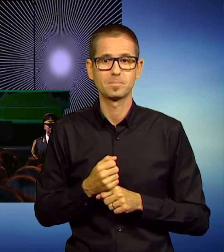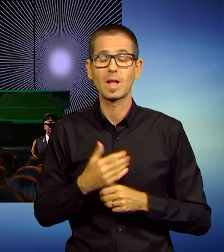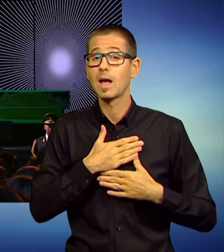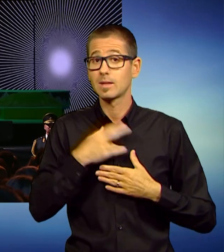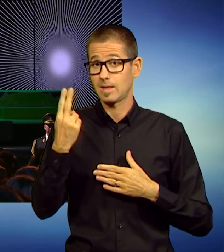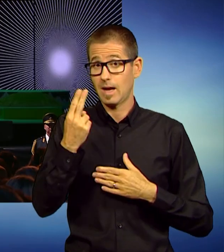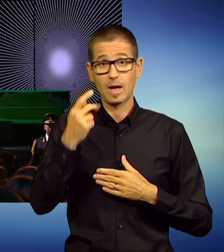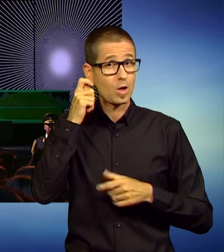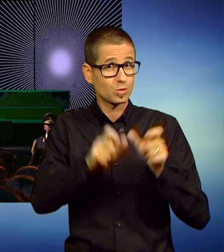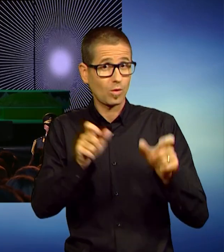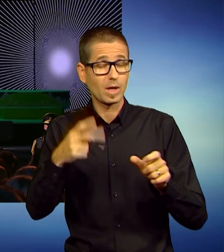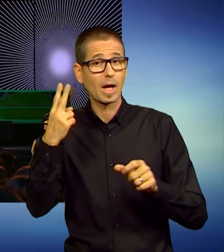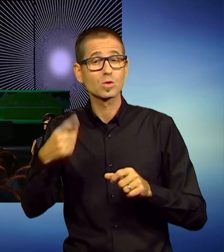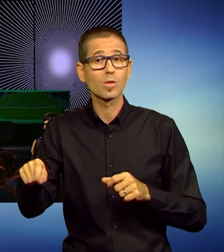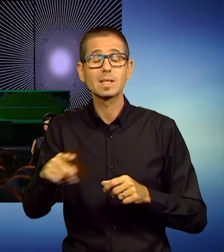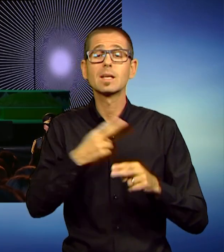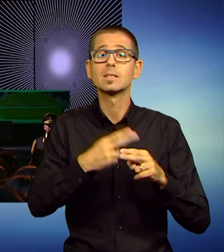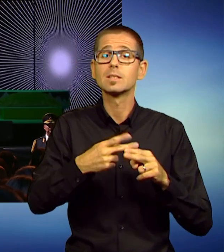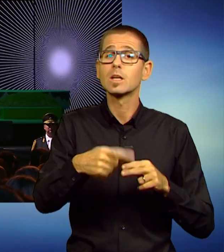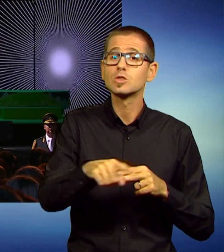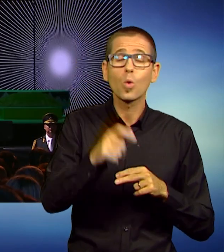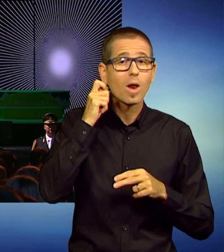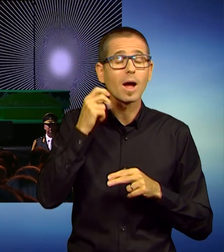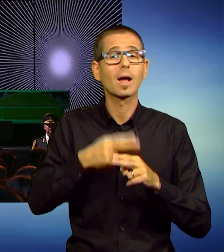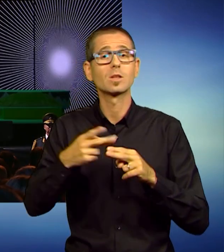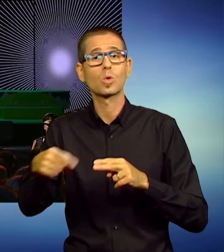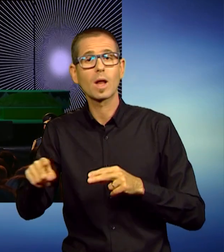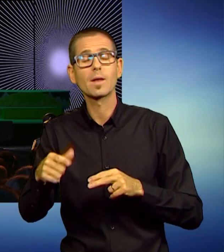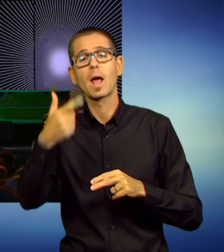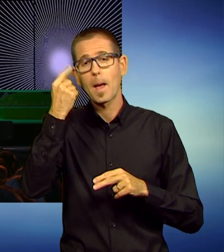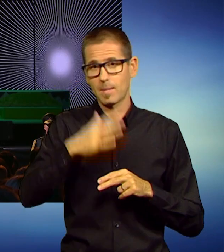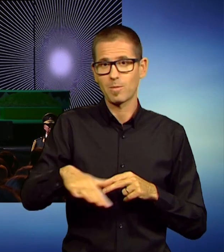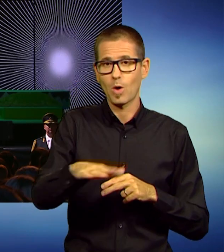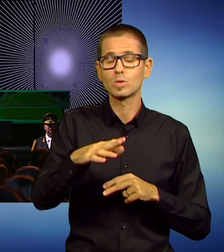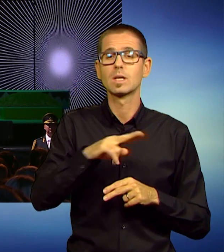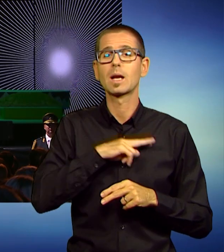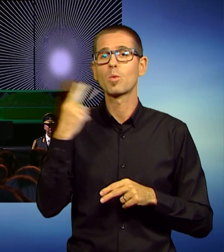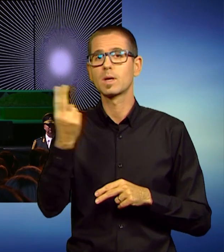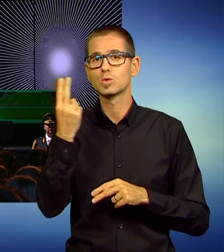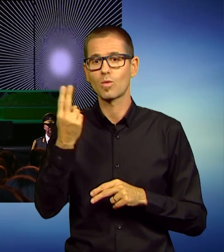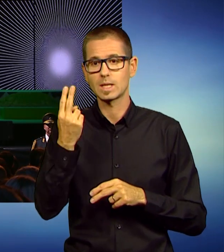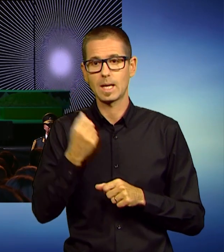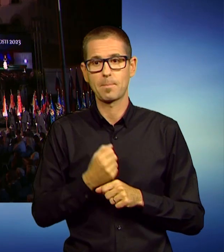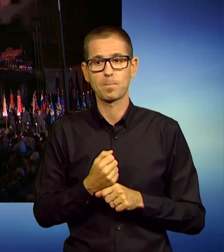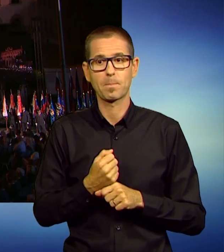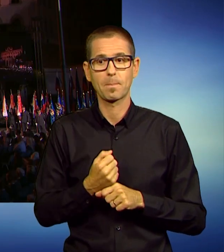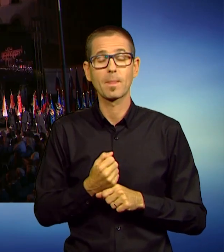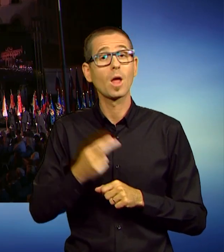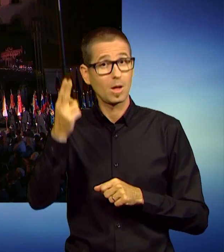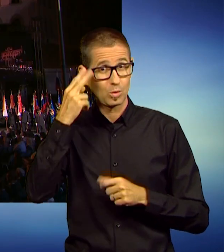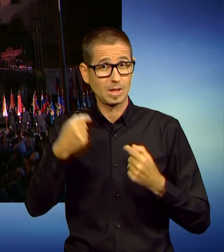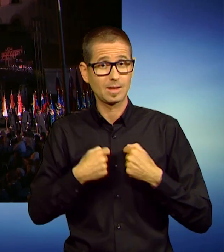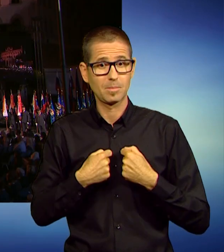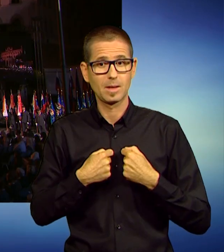Drage Slovenke in Slovenci, državljanke in državljani, prebivalke in prebivalci Republike Slovenije. Poznate